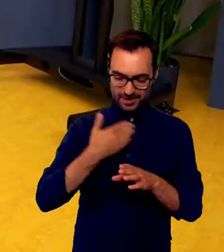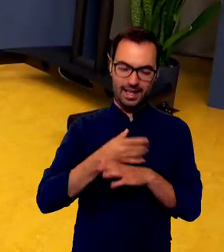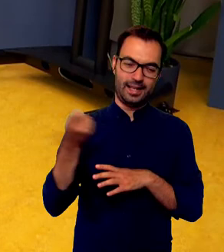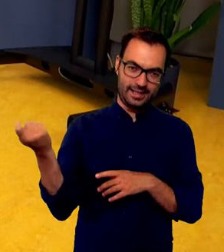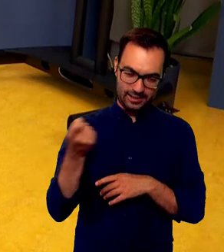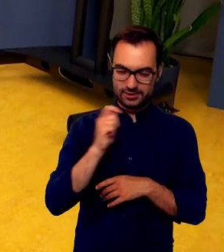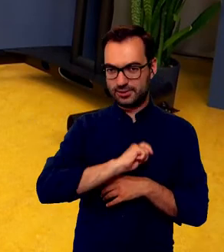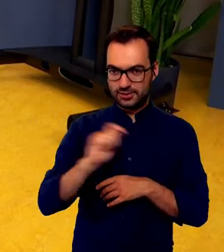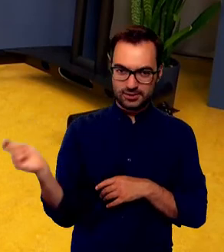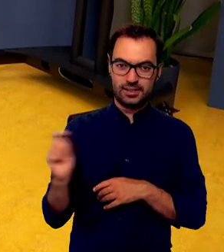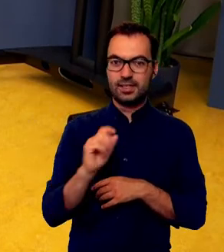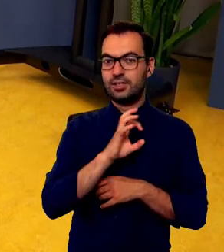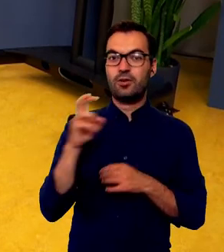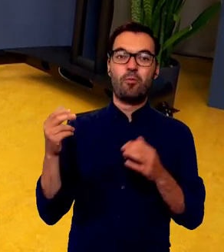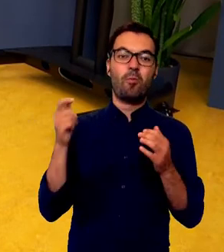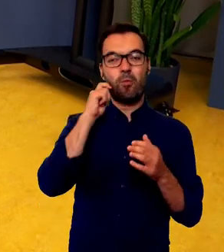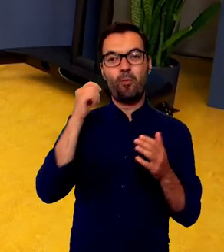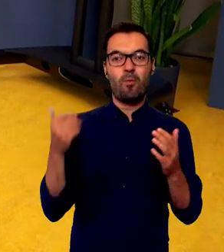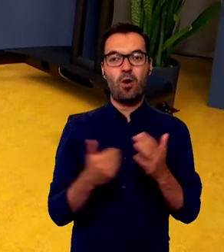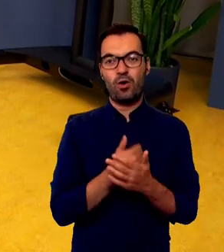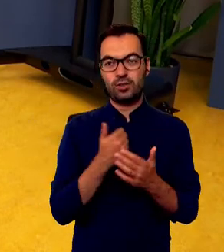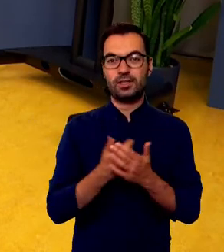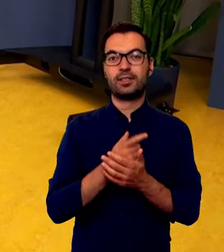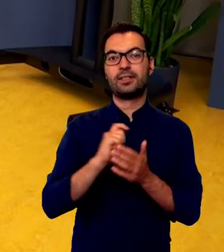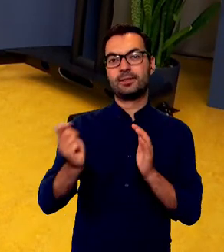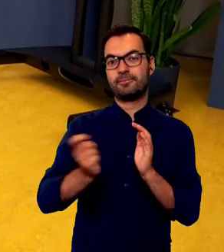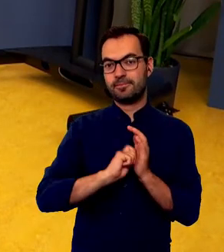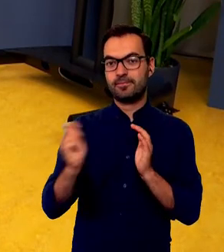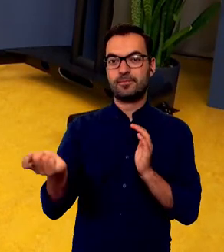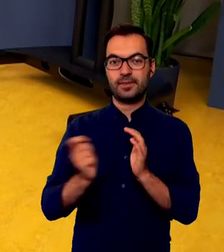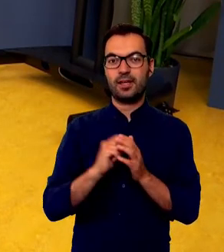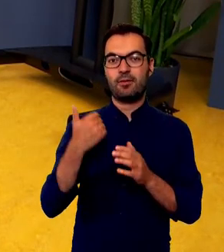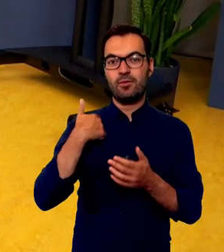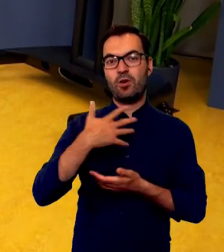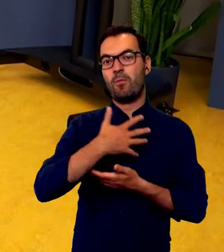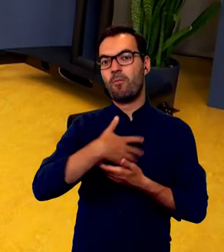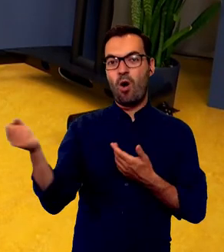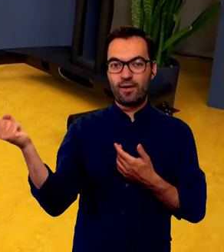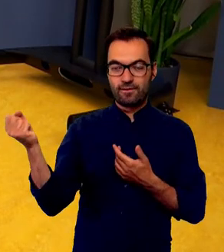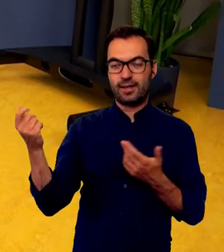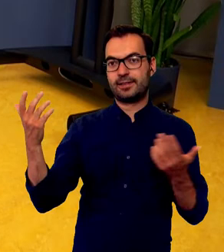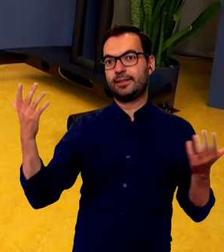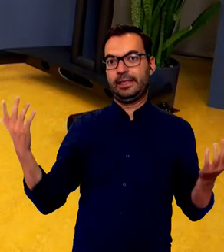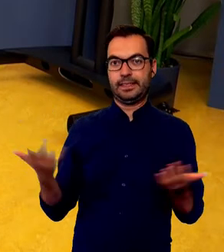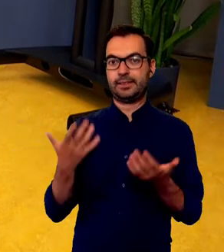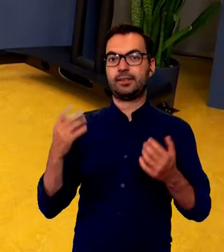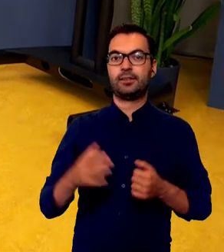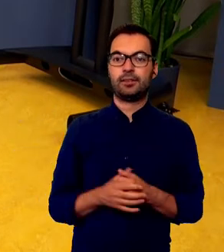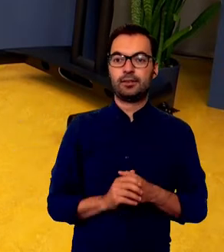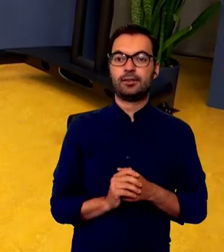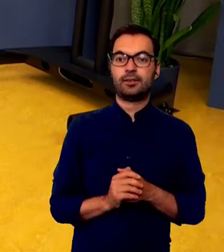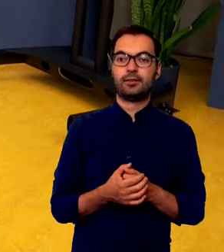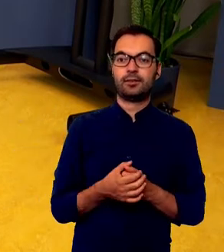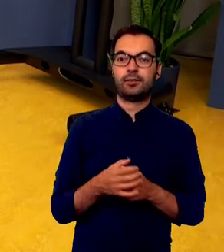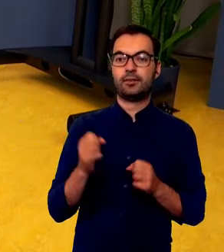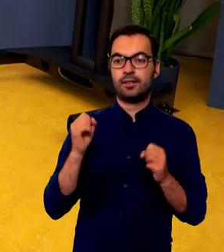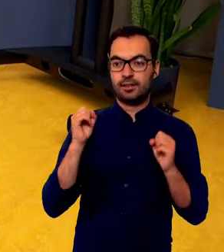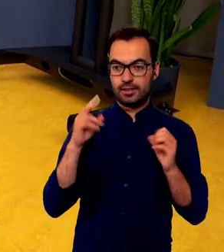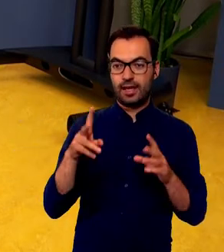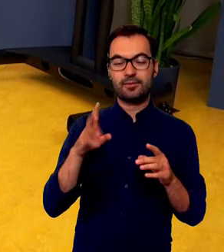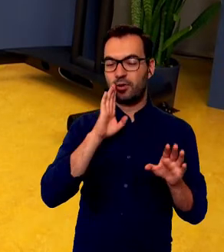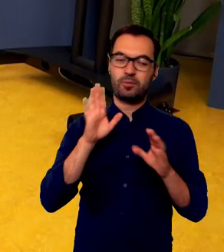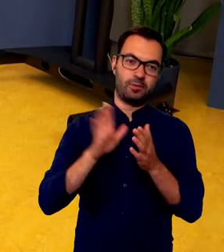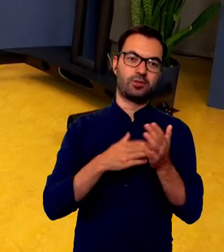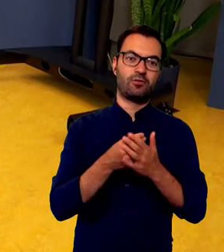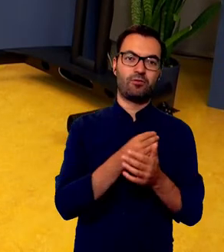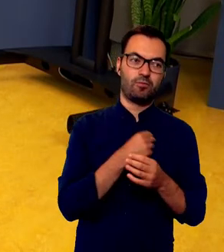Jeżeli mnie zapytasz, czy modelki jeździły i były porywane i tam nie wiadomo, co się działo, w takim samym procencie, jak są